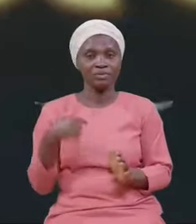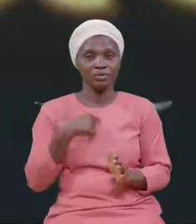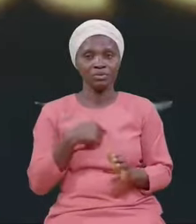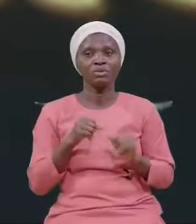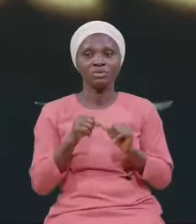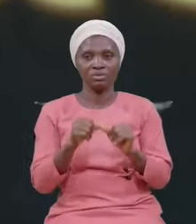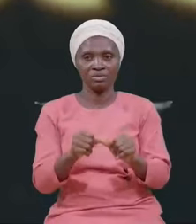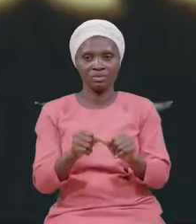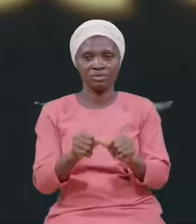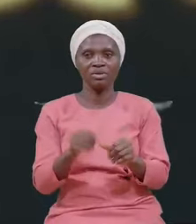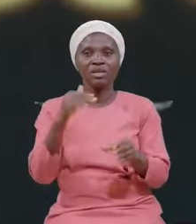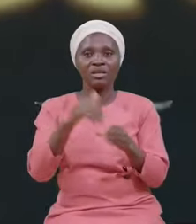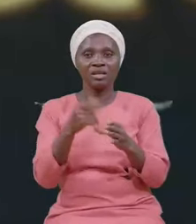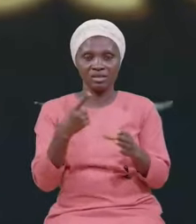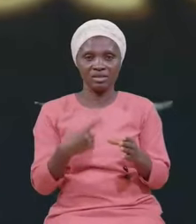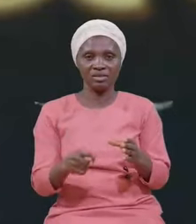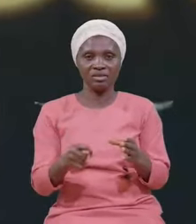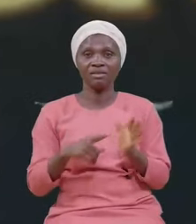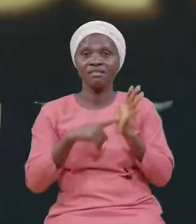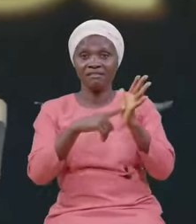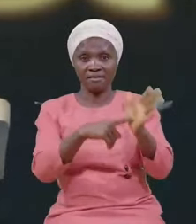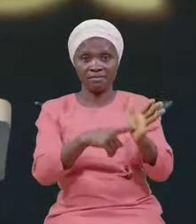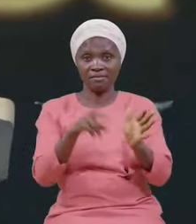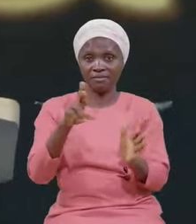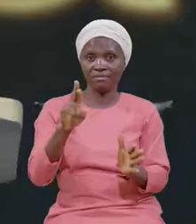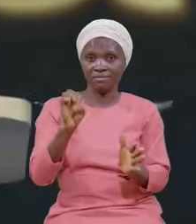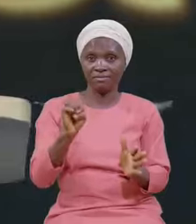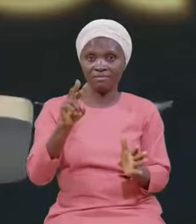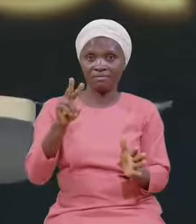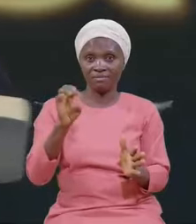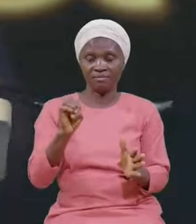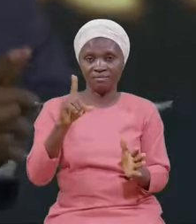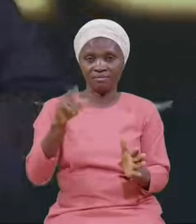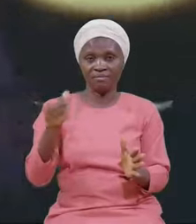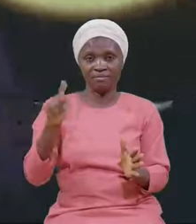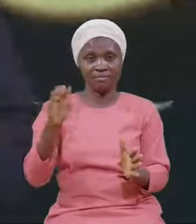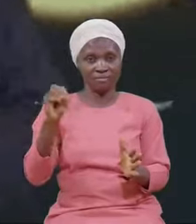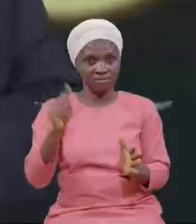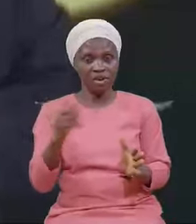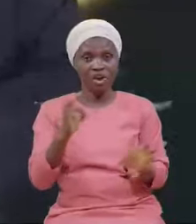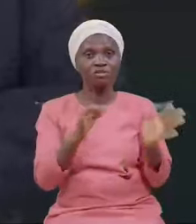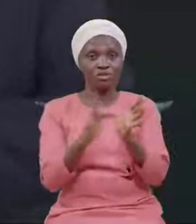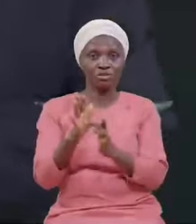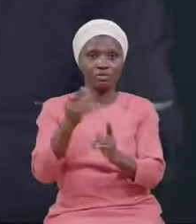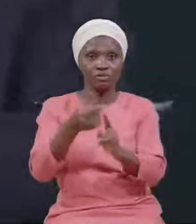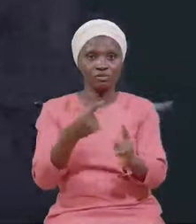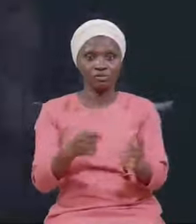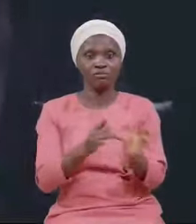Dieu vous a déjà béni. Vous pouvez vous asseoir. Nous continuons dans la révélation de